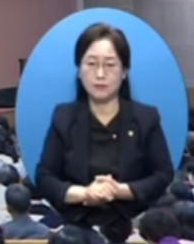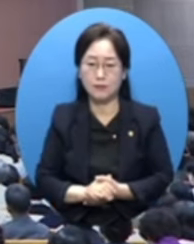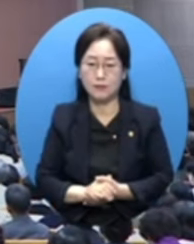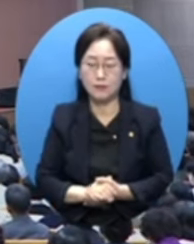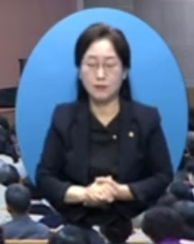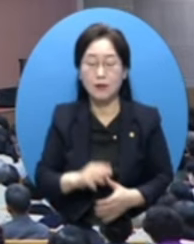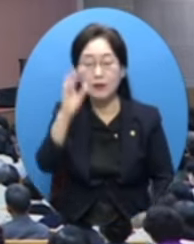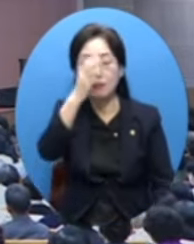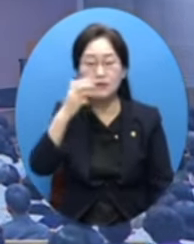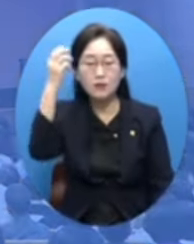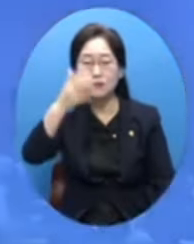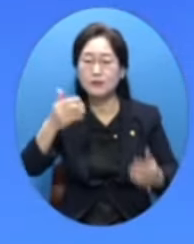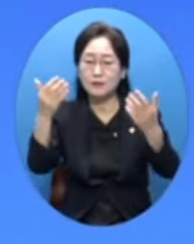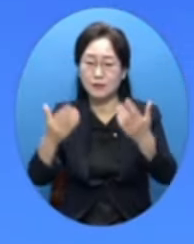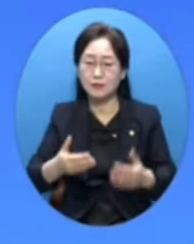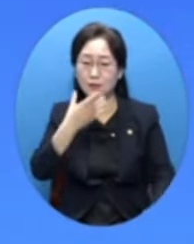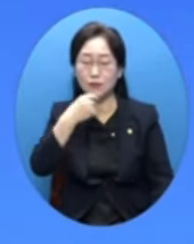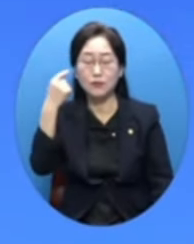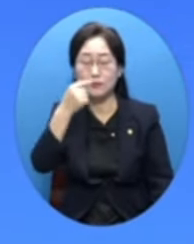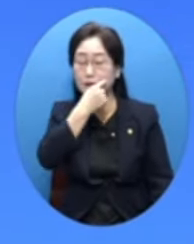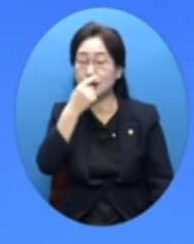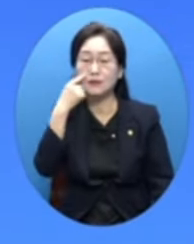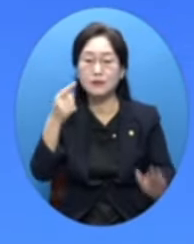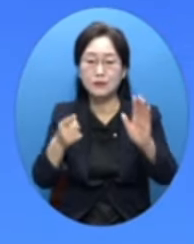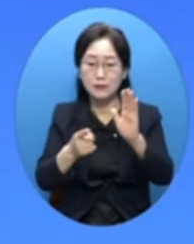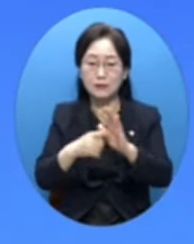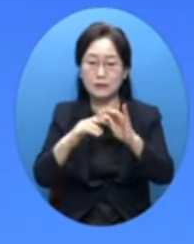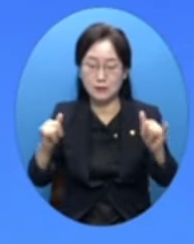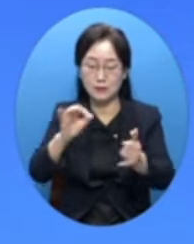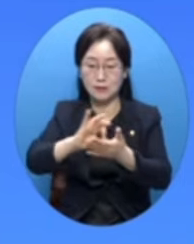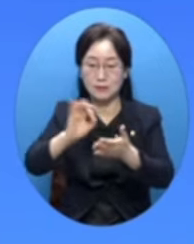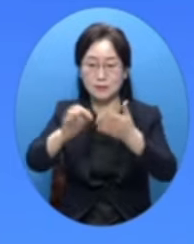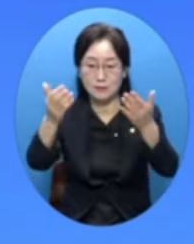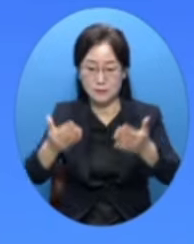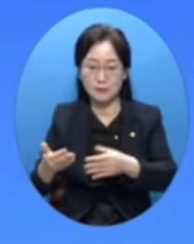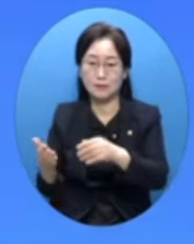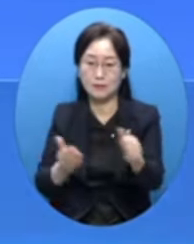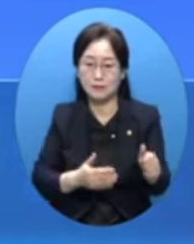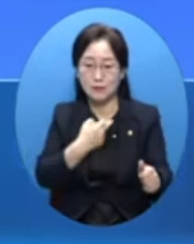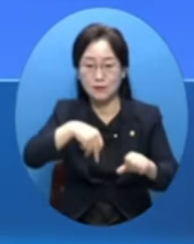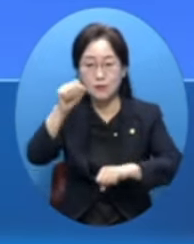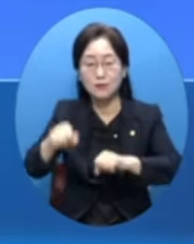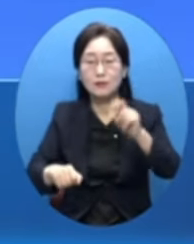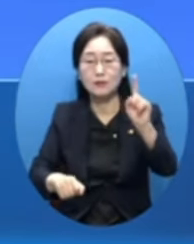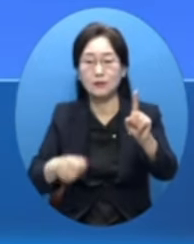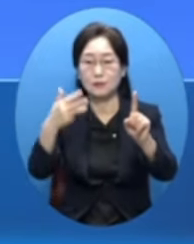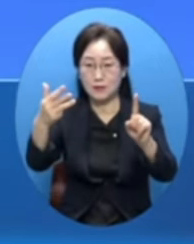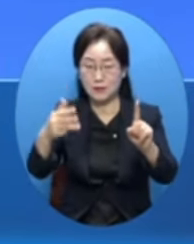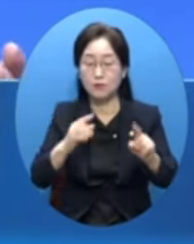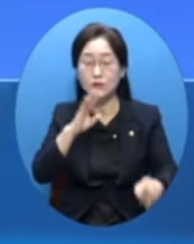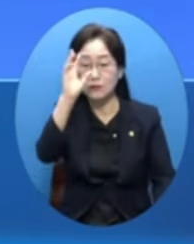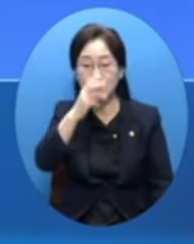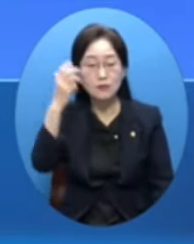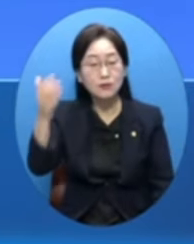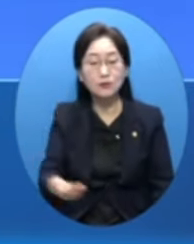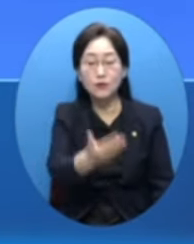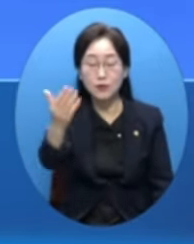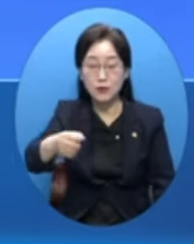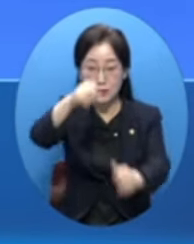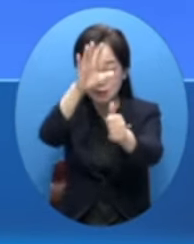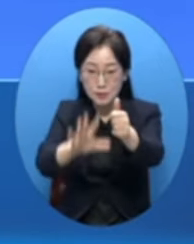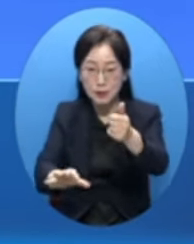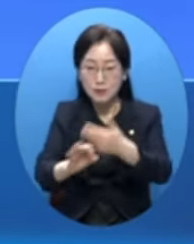성령을 받고 권능받아 복음의 증인으로 쓰임받는 여러분 모두가 되기를 바랍니다. 사도행전 1장 8절은 말씀합니다. 오직 성령이 너희에게 임하시면